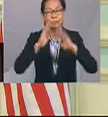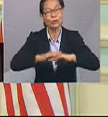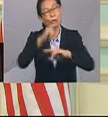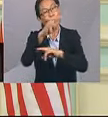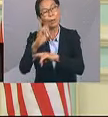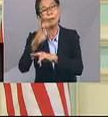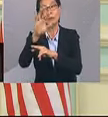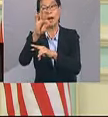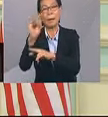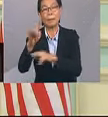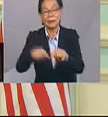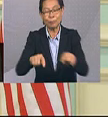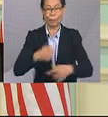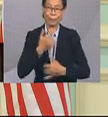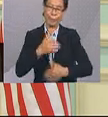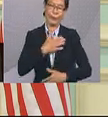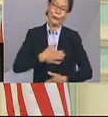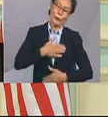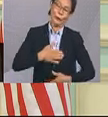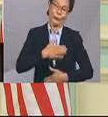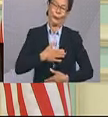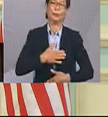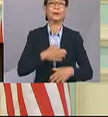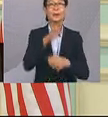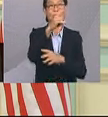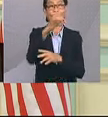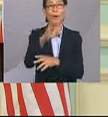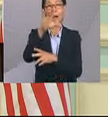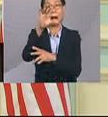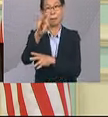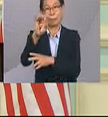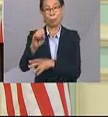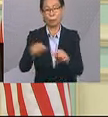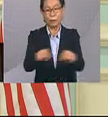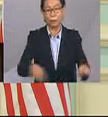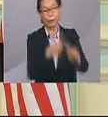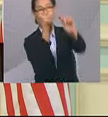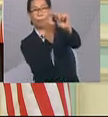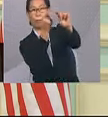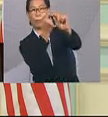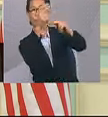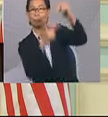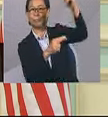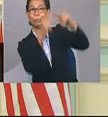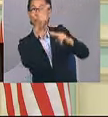298 tempat riadah dan 180 tapak binaan. Jadi